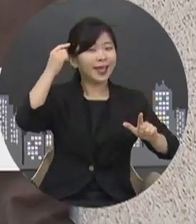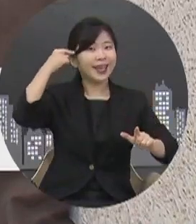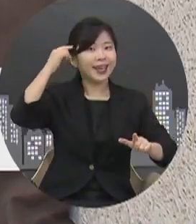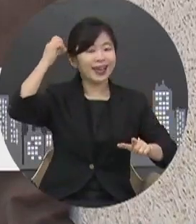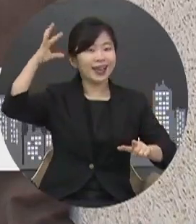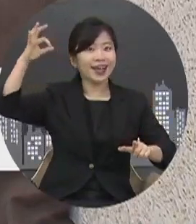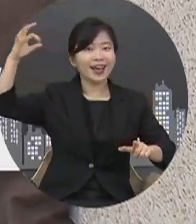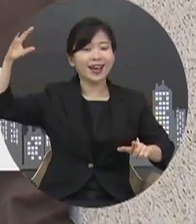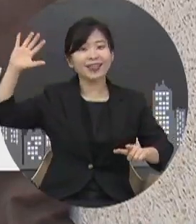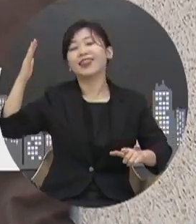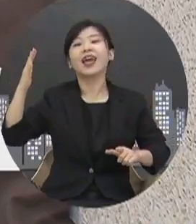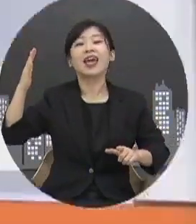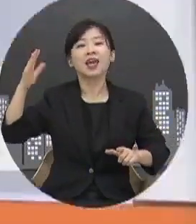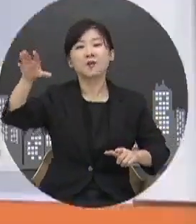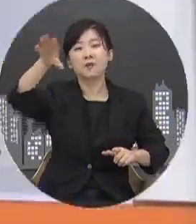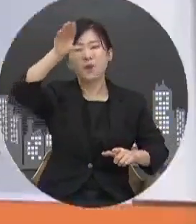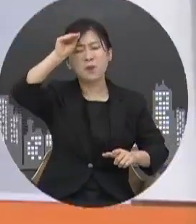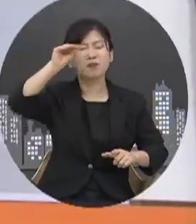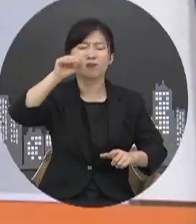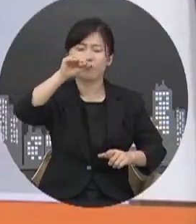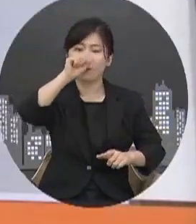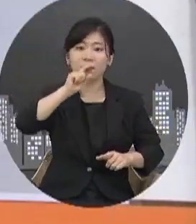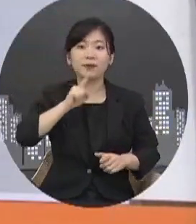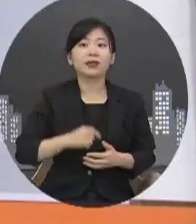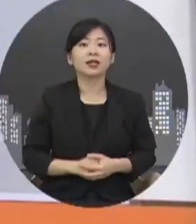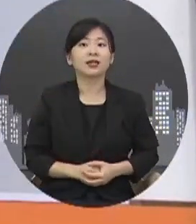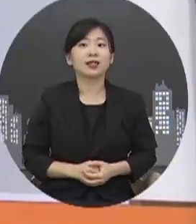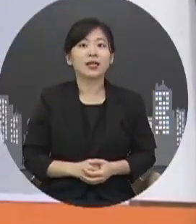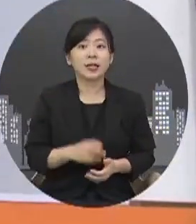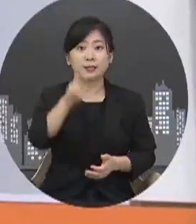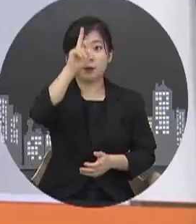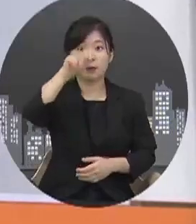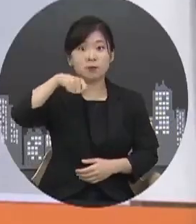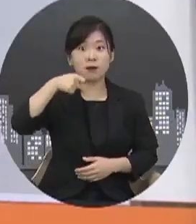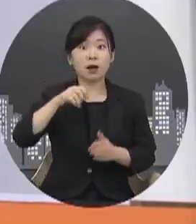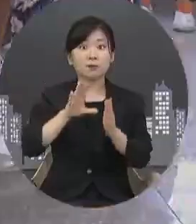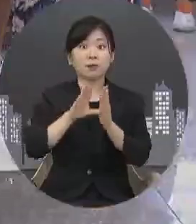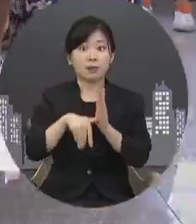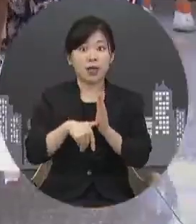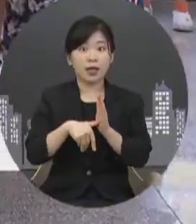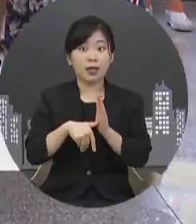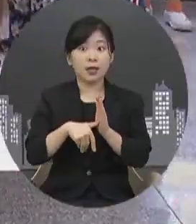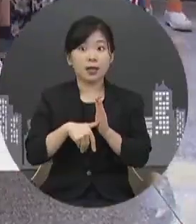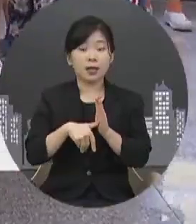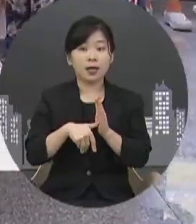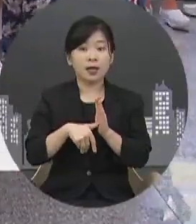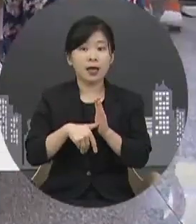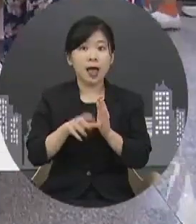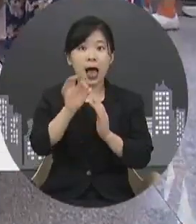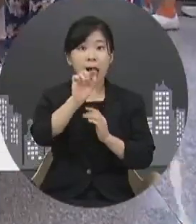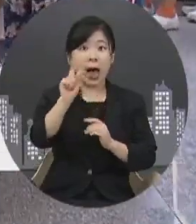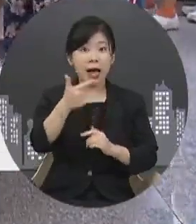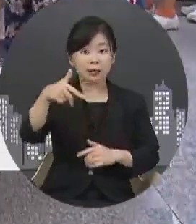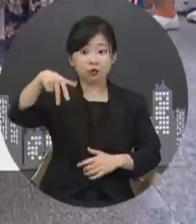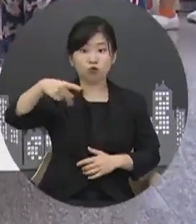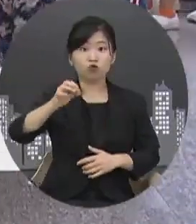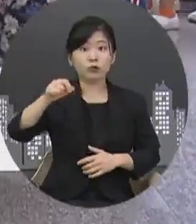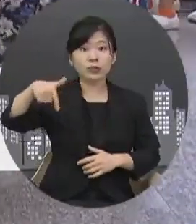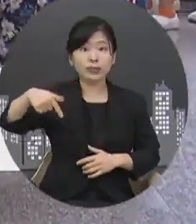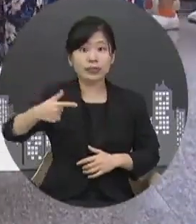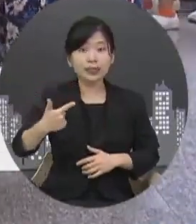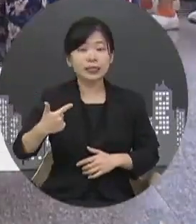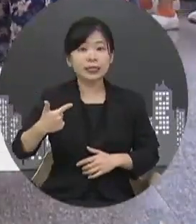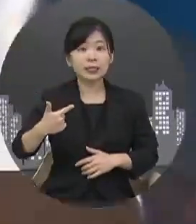보여가지고 이제 좀 본받고 싶어서. 점심시간 학교 급식소는 안중근 의사가 거사를 거행하기 전 먹었다는